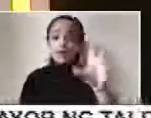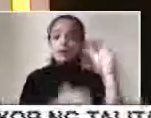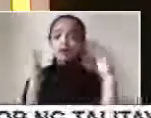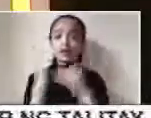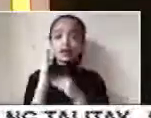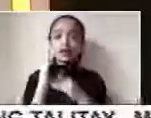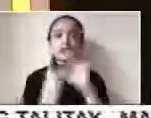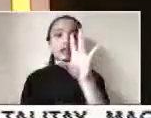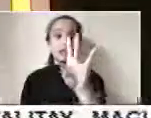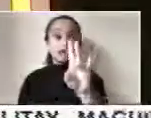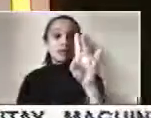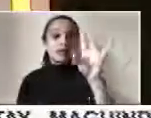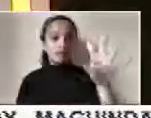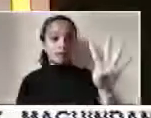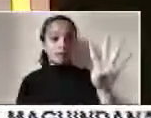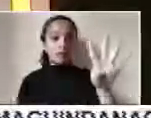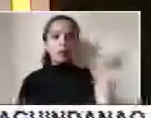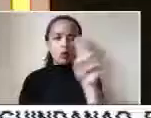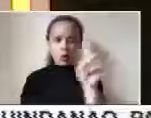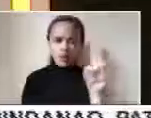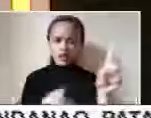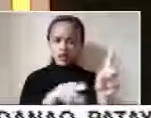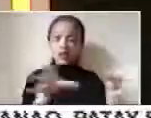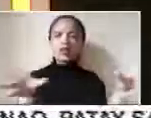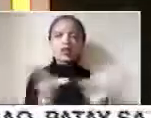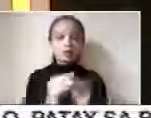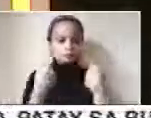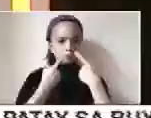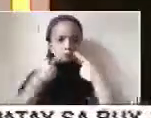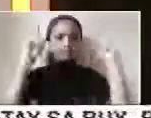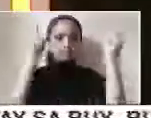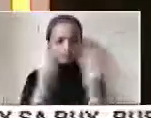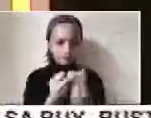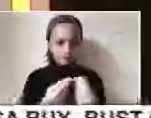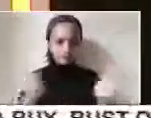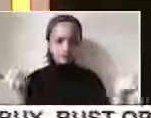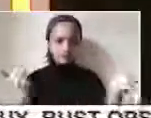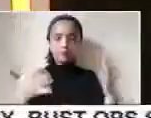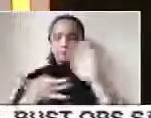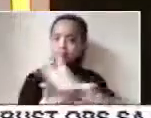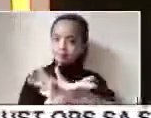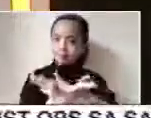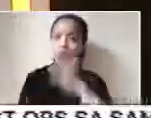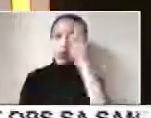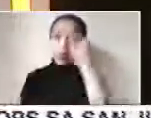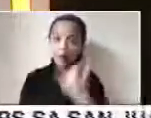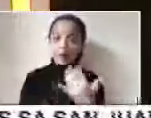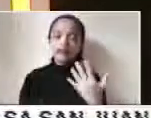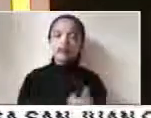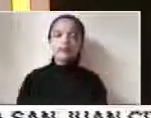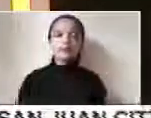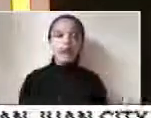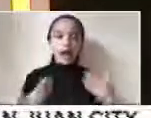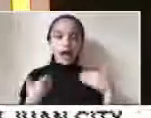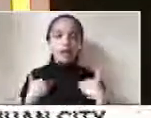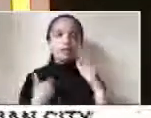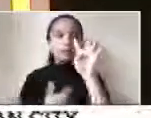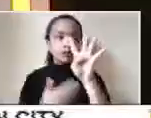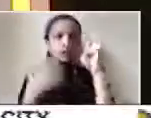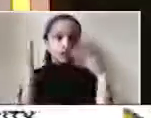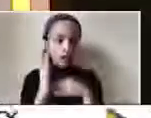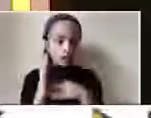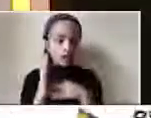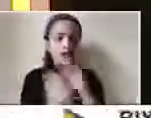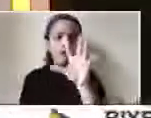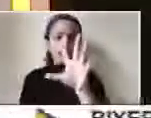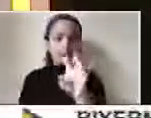ito nangangahulugan na may favoritism sa pagbibigay ng bakuna dahil nagkataon lamang na ito ang kondisyon ng mga employer para makabalik sila sa